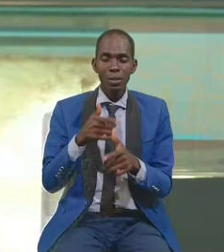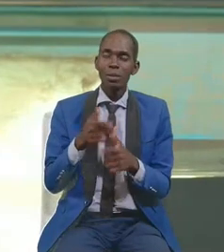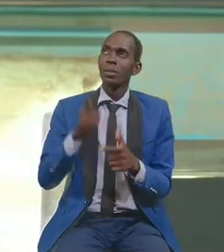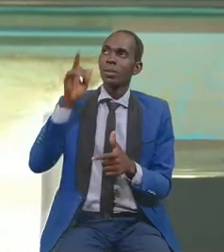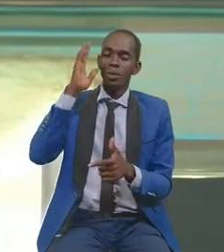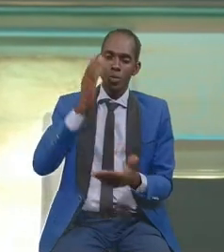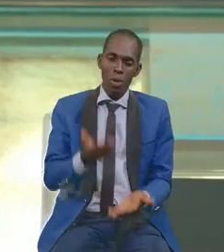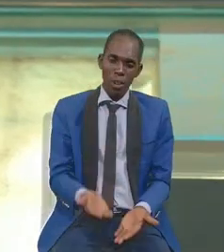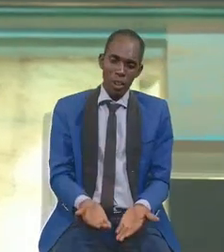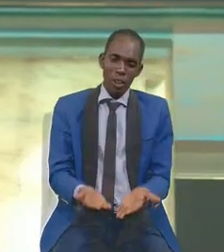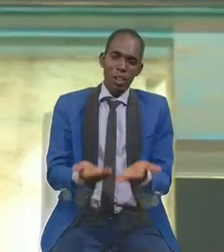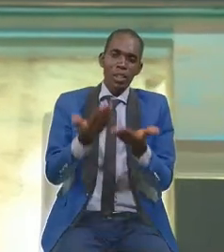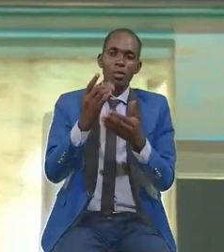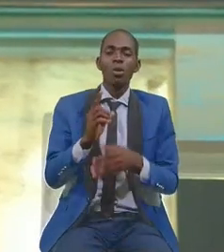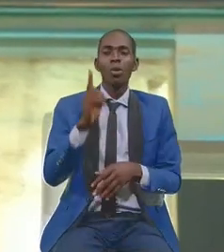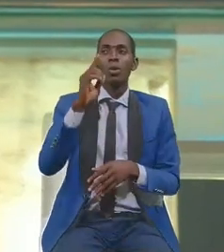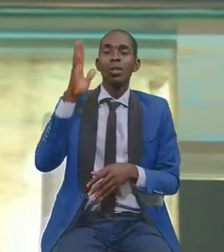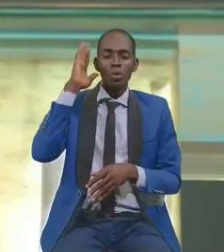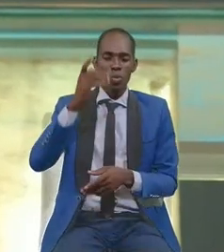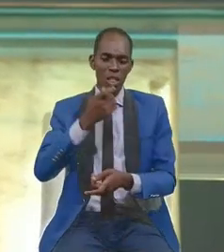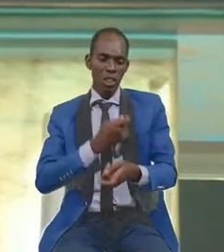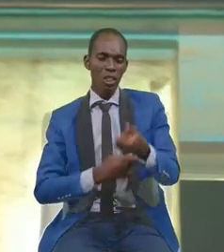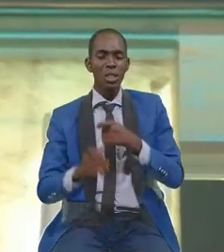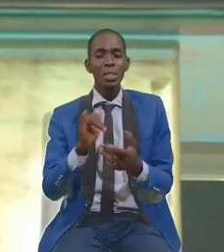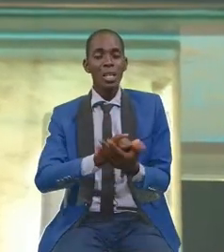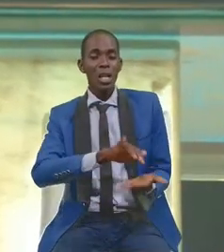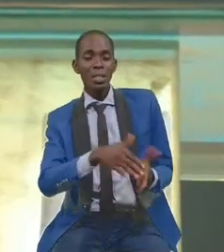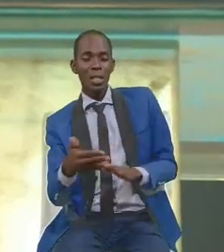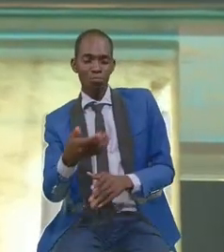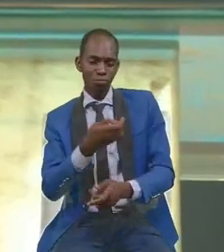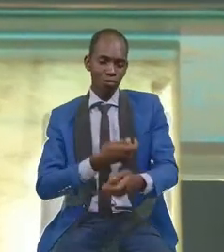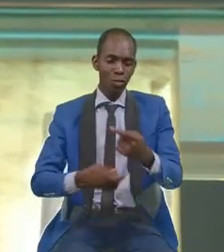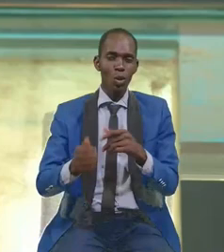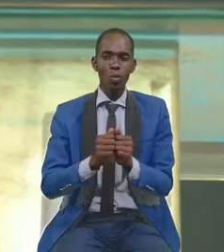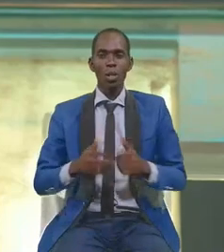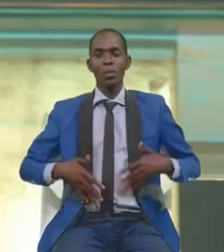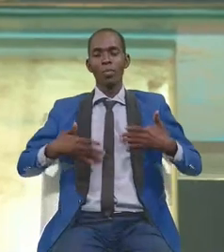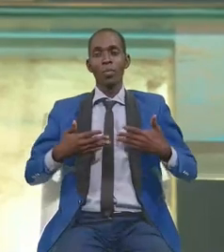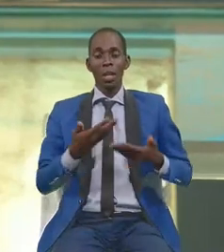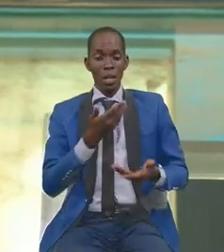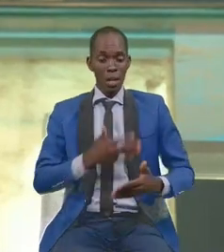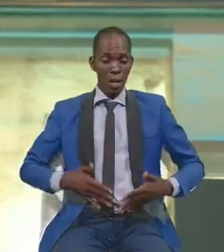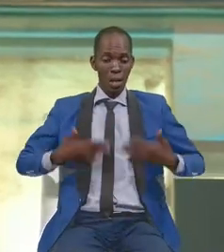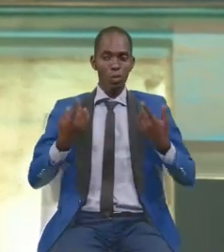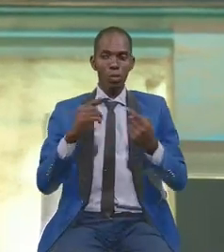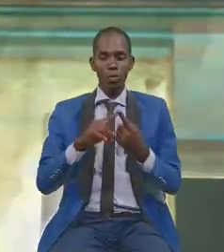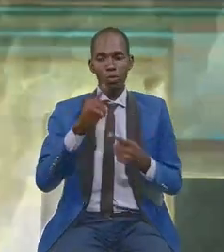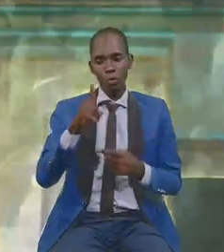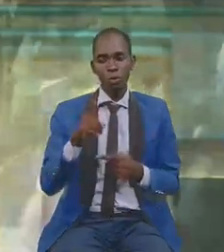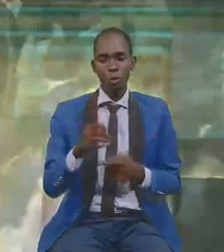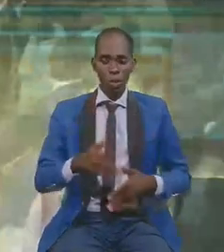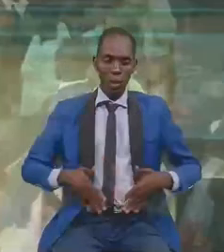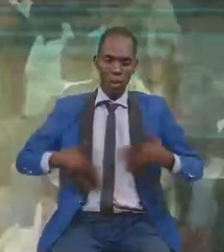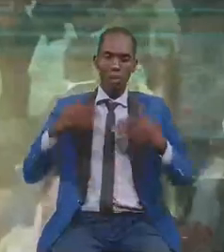Et puis, il va remplacer la mort avec la vie. Tu auras la vie dans ton esprit, la vie dans ton